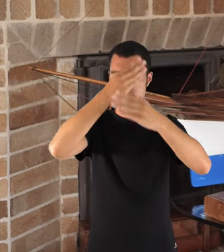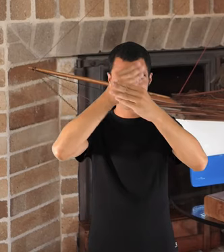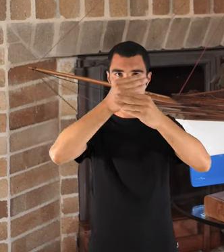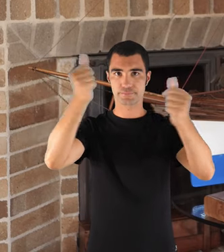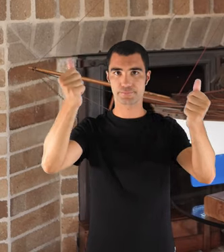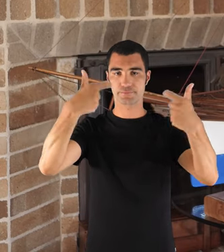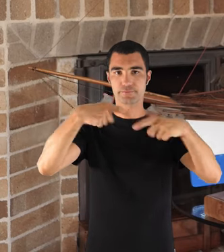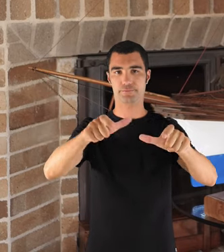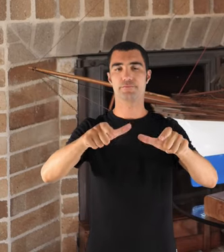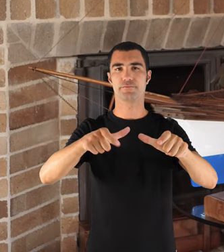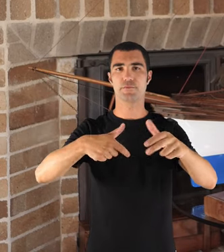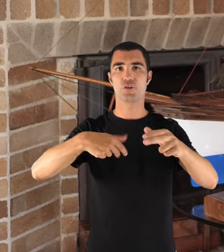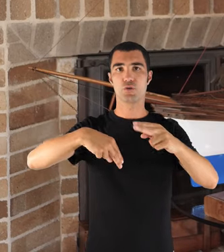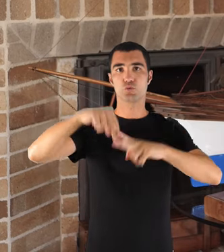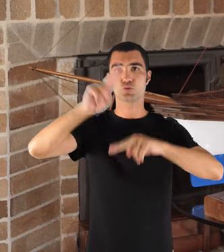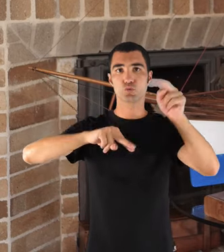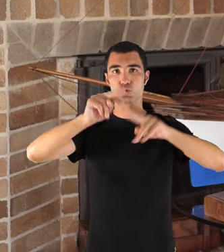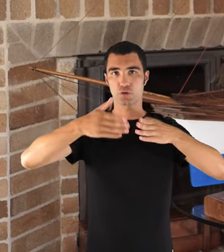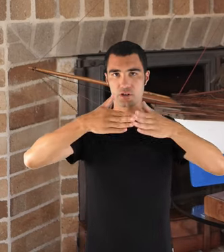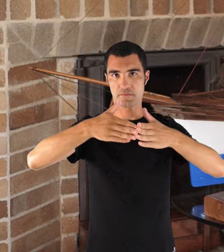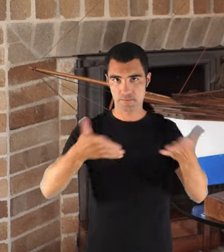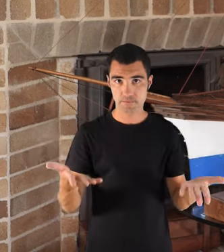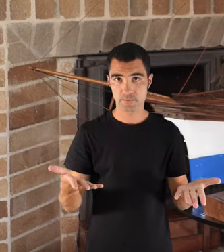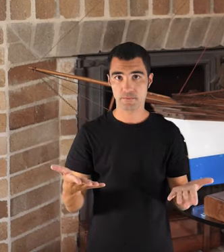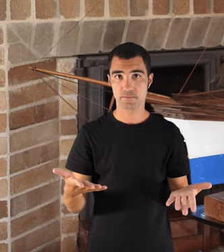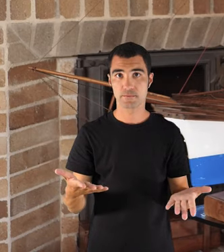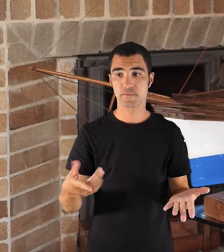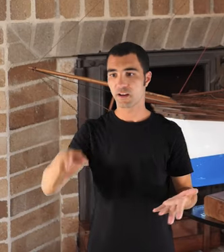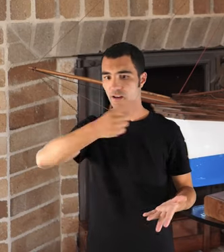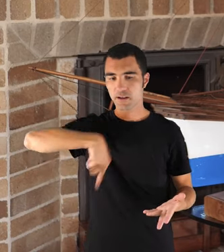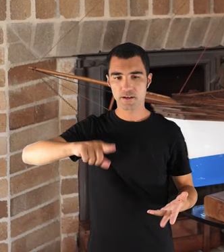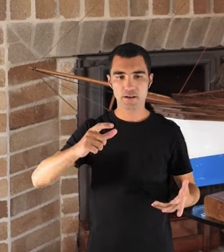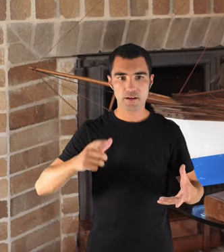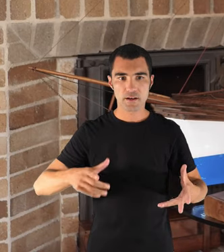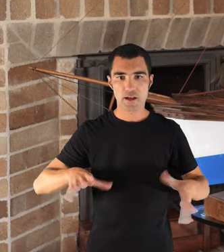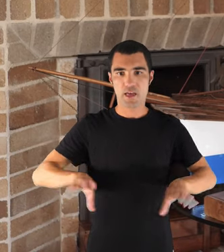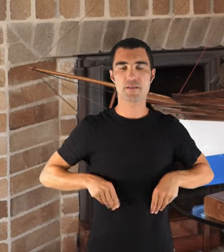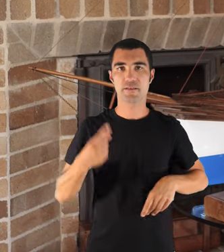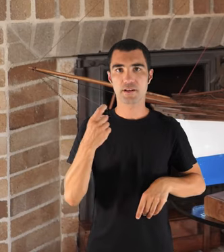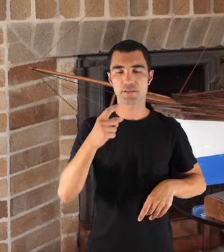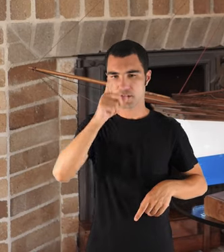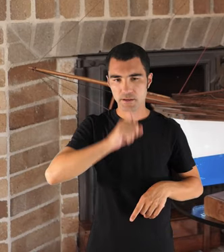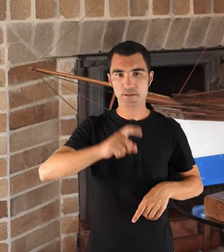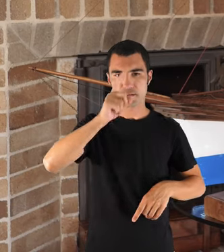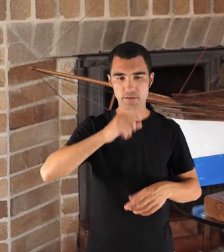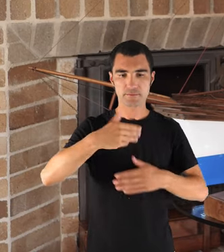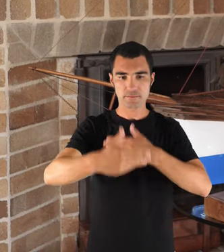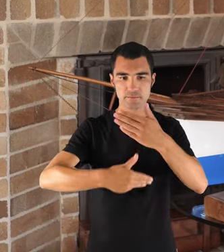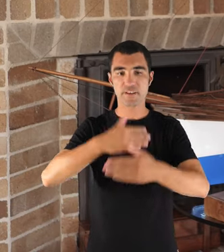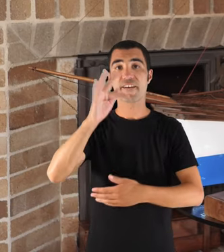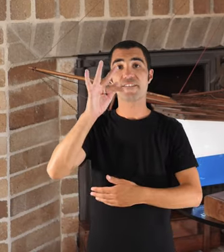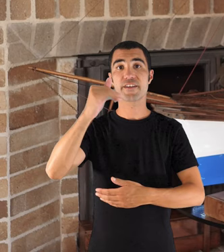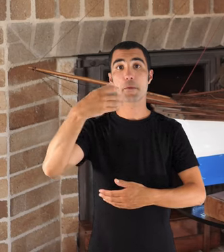amb una sèrie d'anys, des de que va començar a sortir la fibra a ara, La madera s'emplea